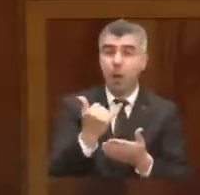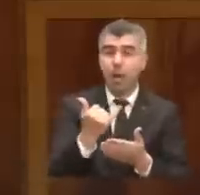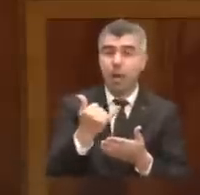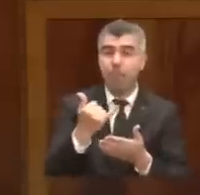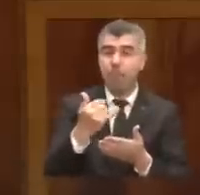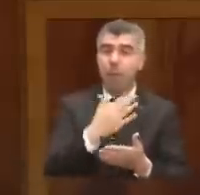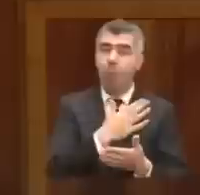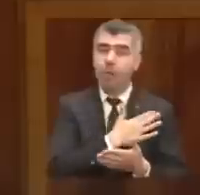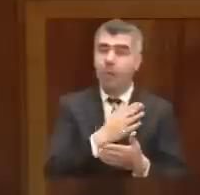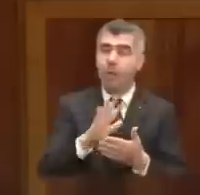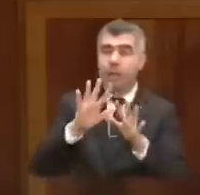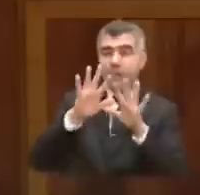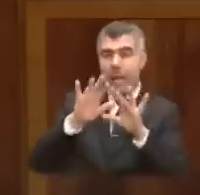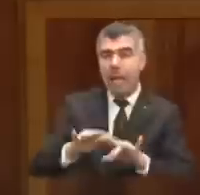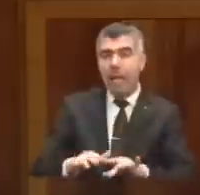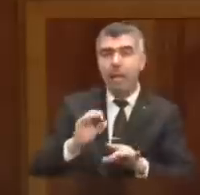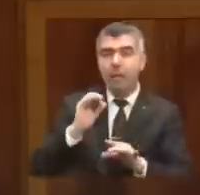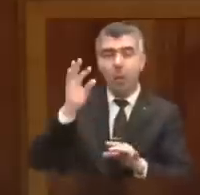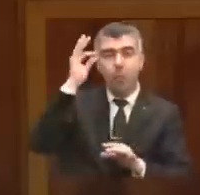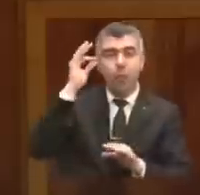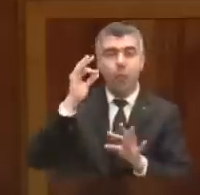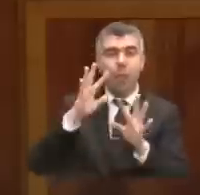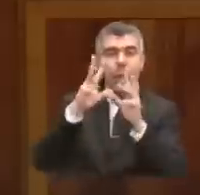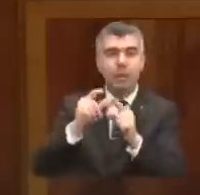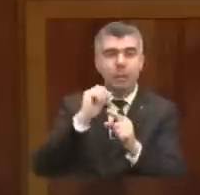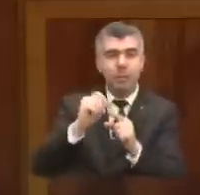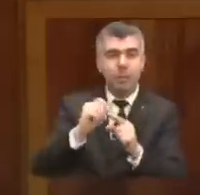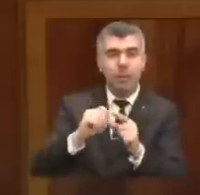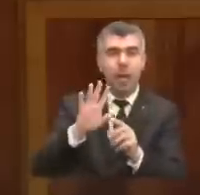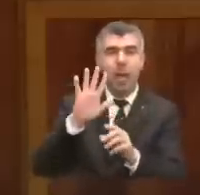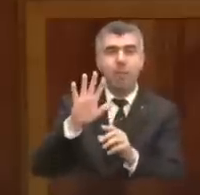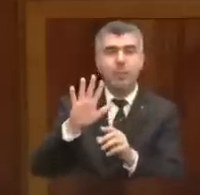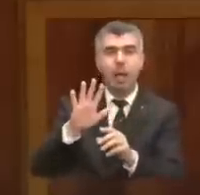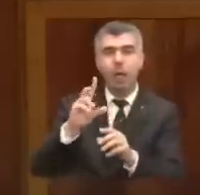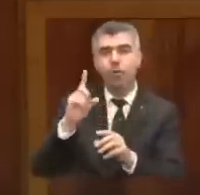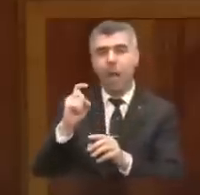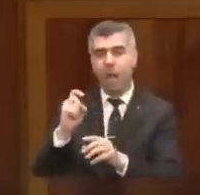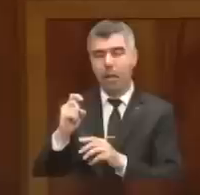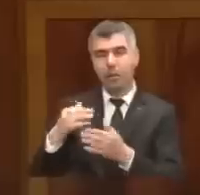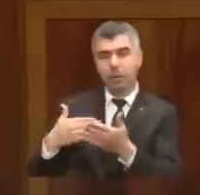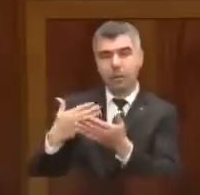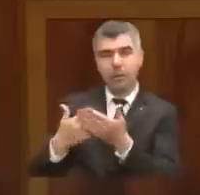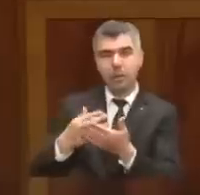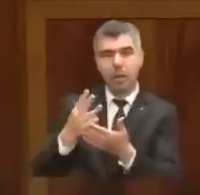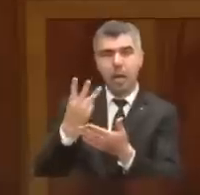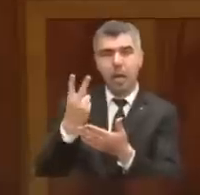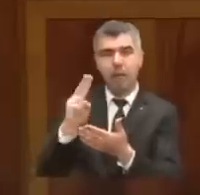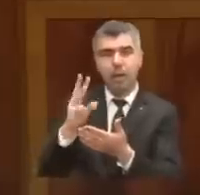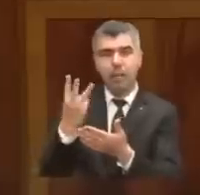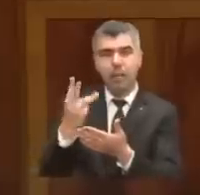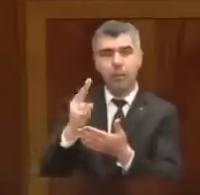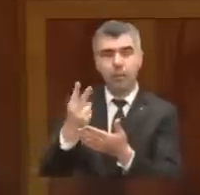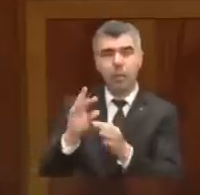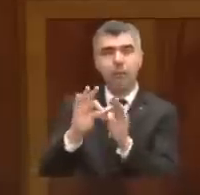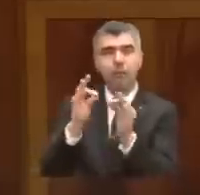كتعكسها أيضا التقارير الأخيرة للمندوبية السامية للتخطيط. خلال خمس أشهر الأولى من هذه السنة وصل معدل الأسر